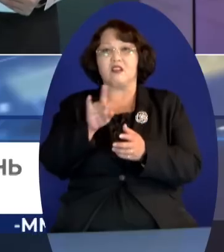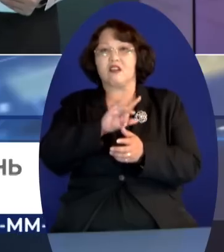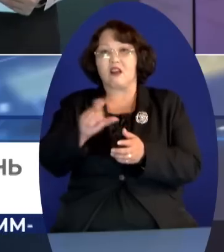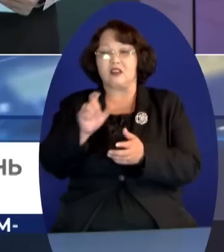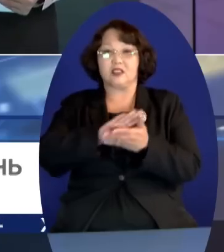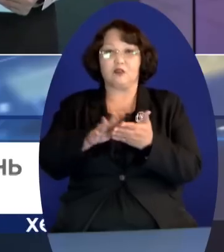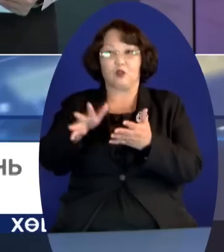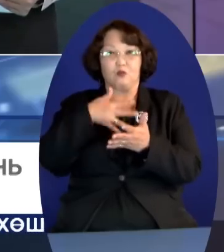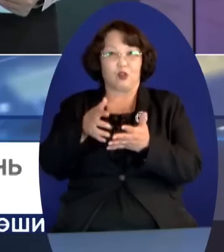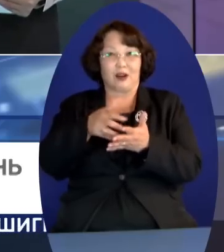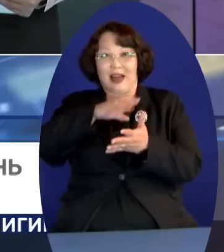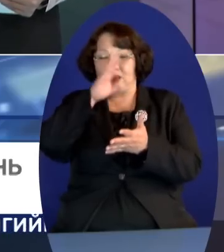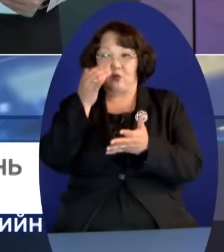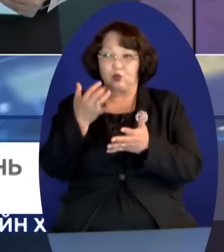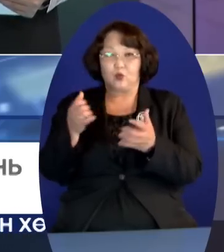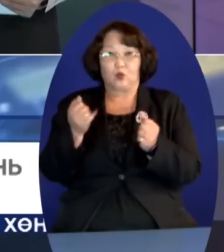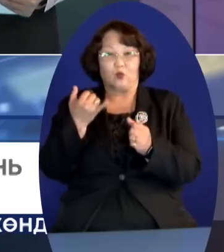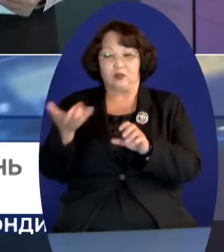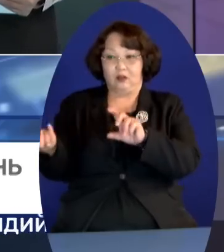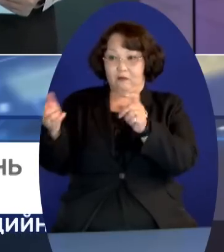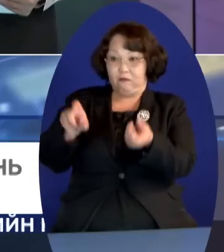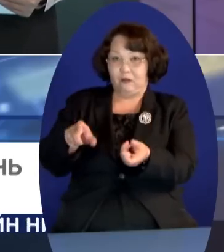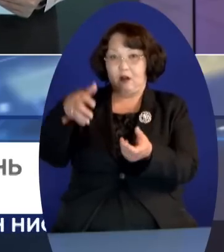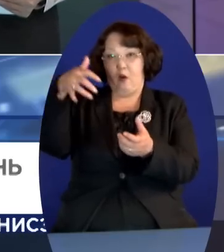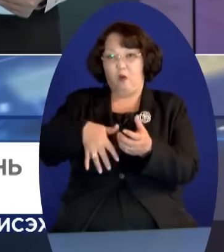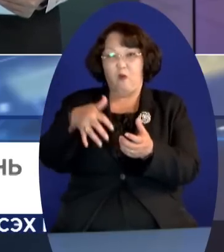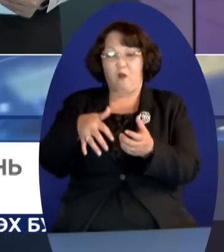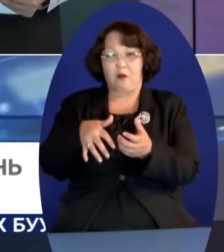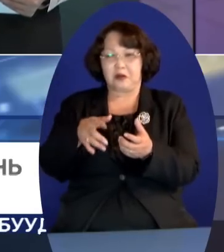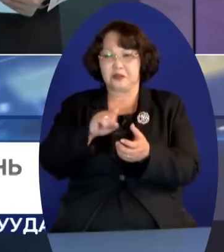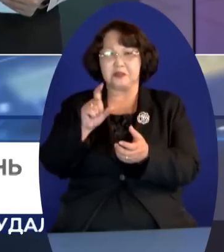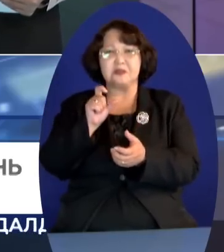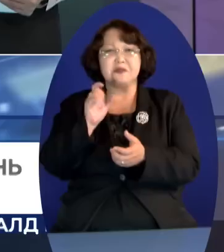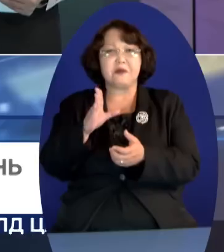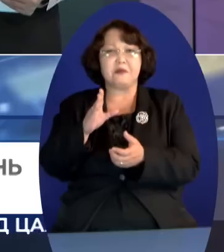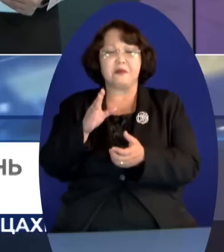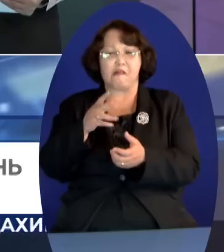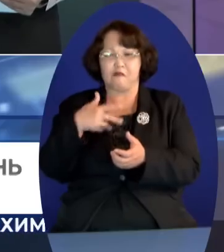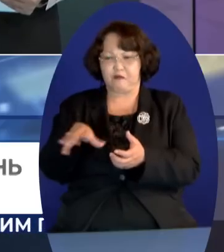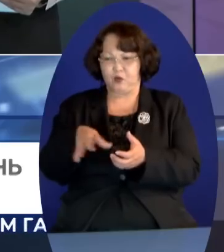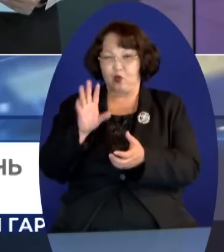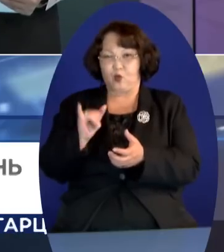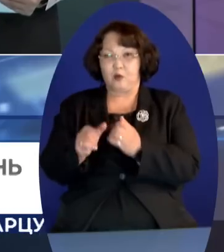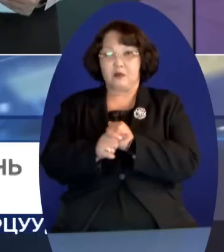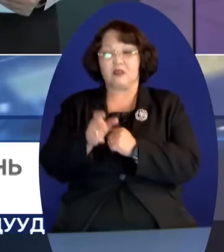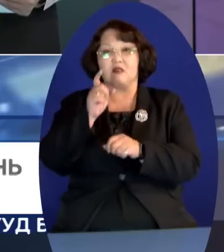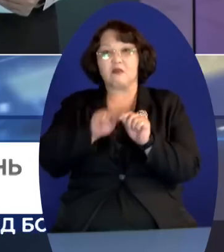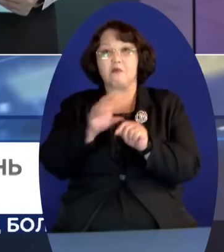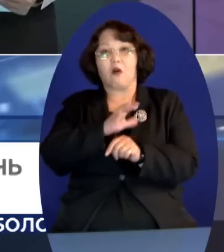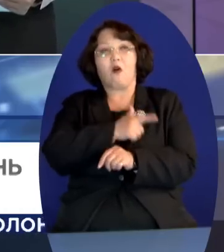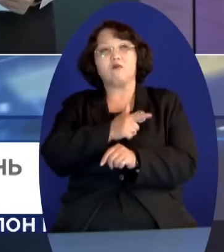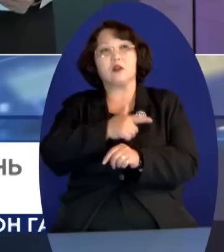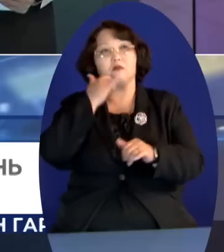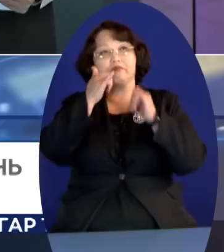хүүтэн одоо халуун уснаас зэв гарах болсон гэдэг гомдол нийслэлийн мэрэгжлийн яналтын газарт сүүлийн жилүүдэд эрс өссөн байна. За